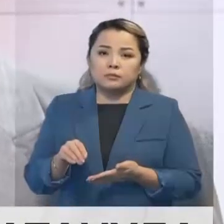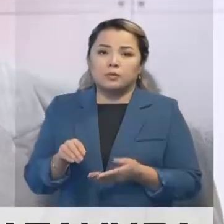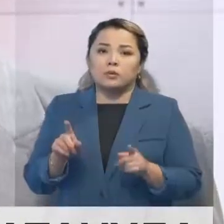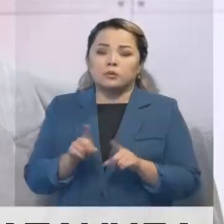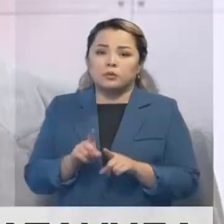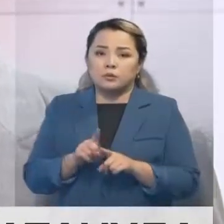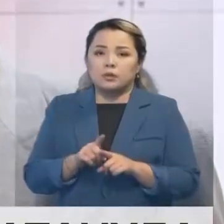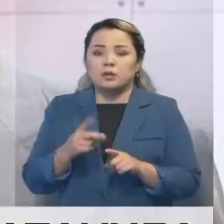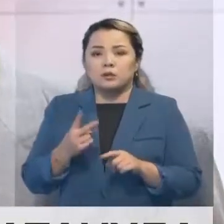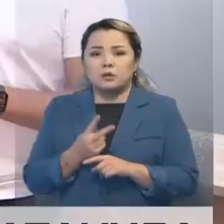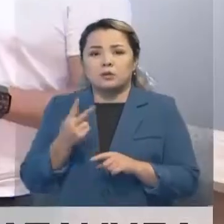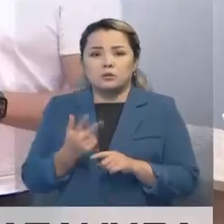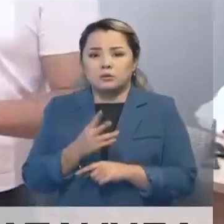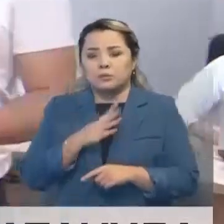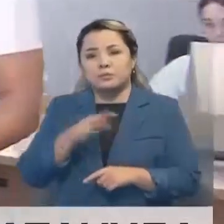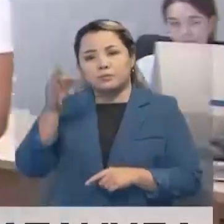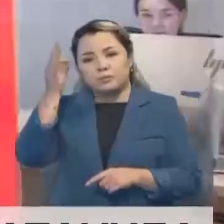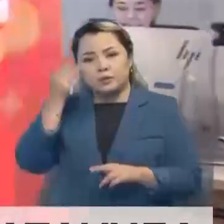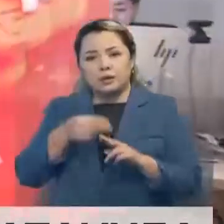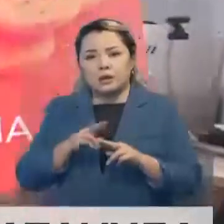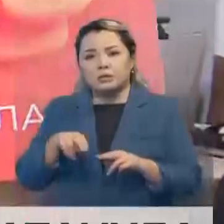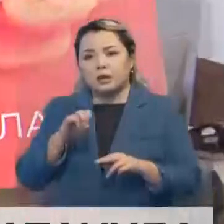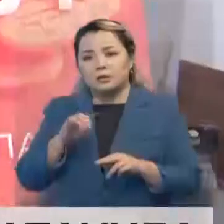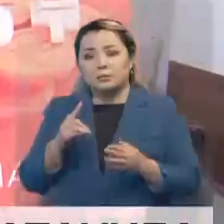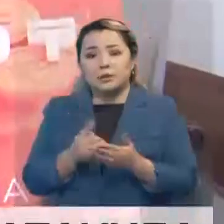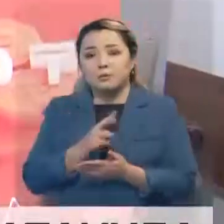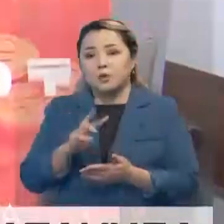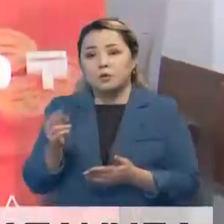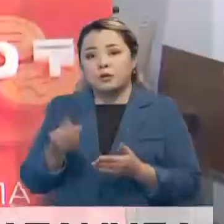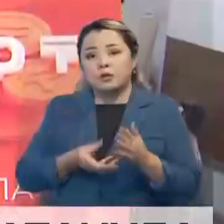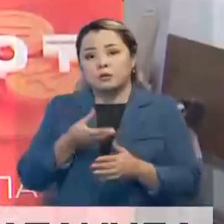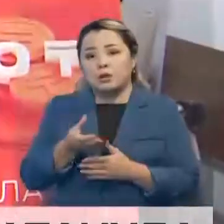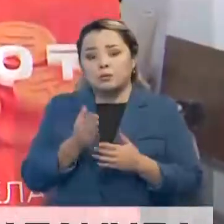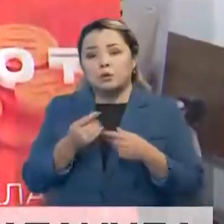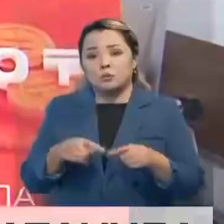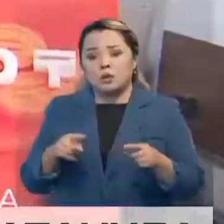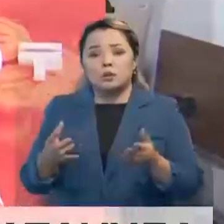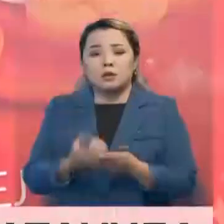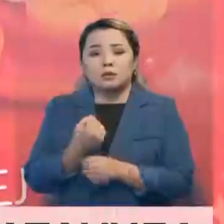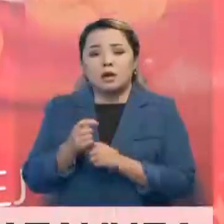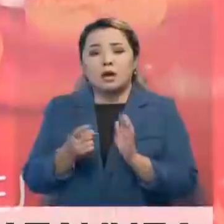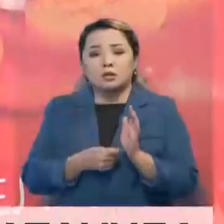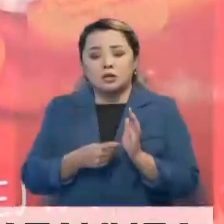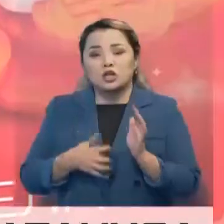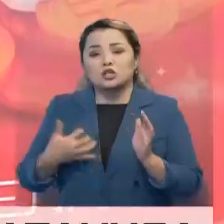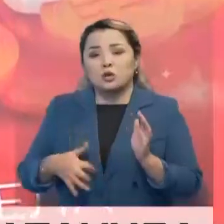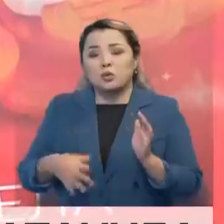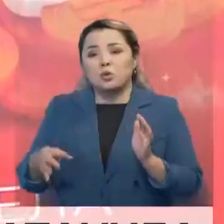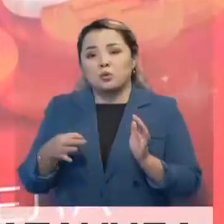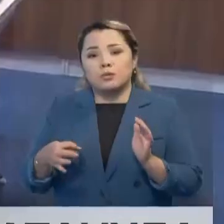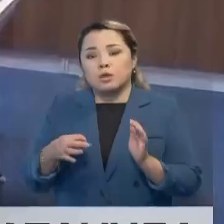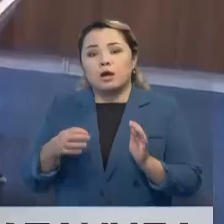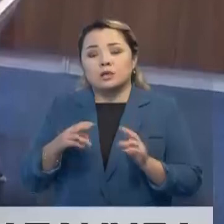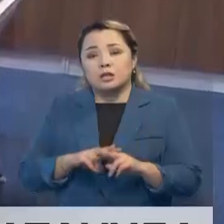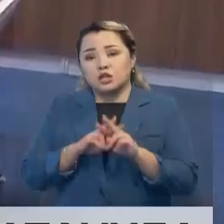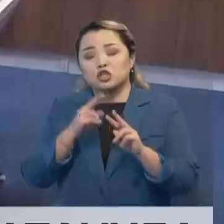бір 2-3 рет түсін. Бүгінде Даниярмен қатар алғашқы миллион теңгеге ие болған өзге де жеңімпаздар Қарағанды және Жамбыл облыстарының, Астана